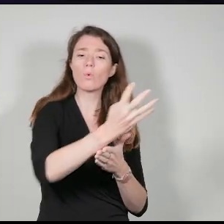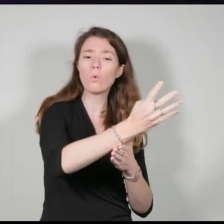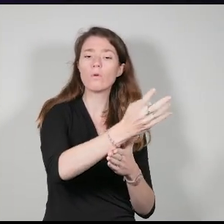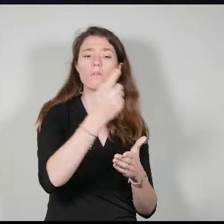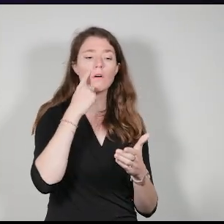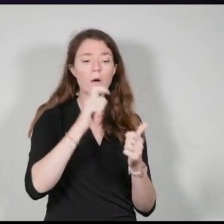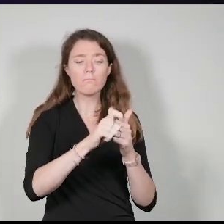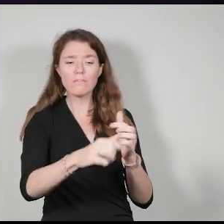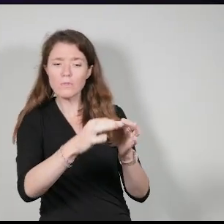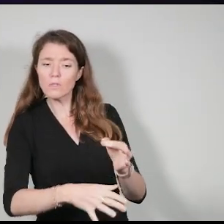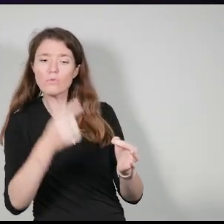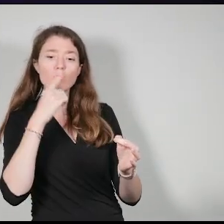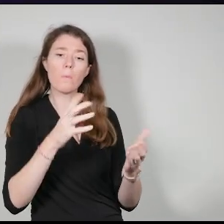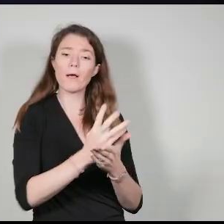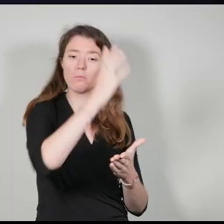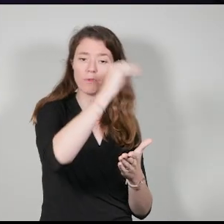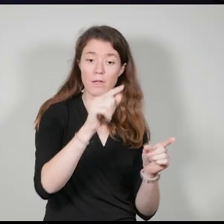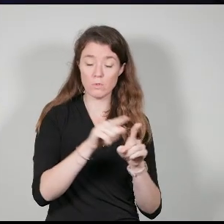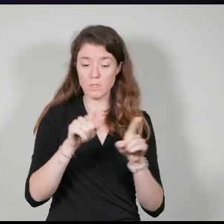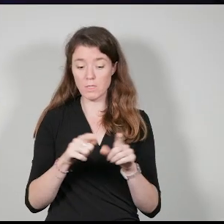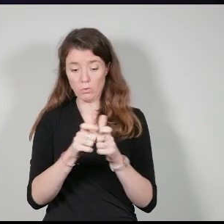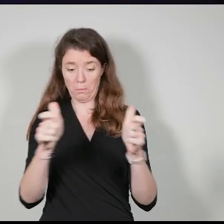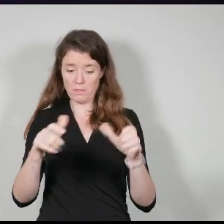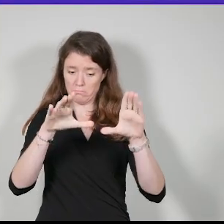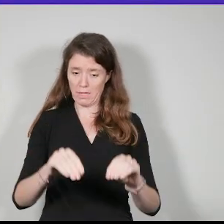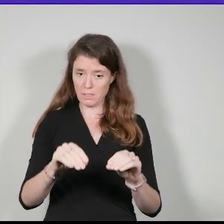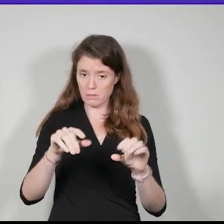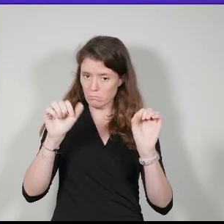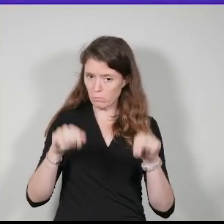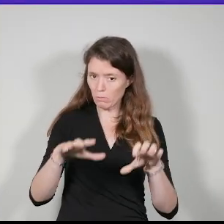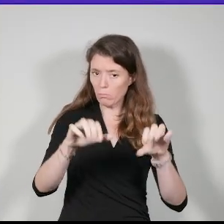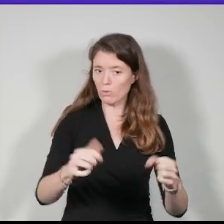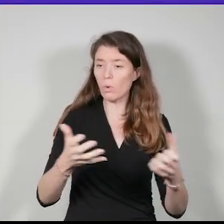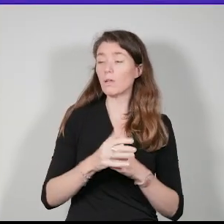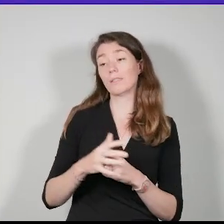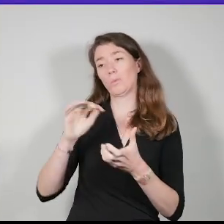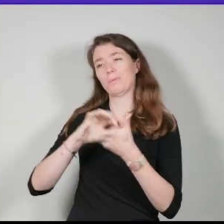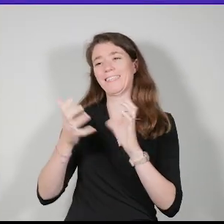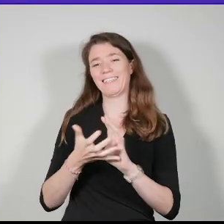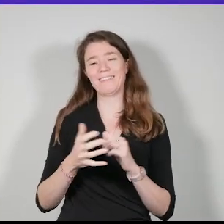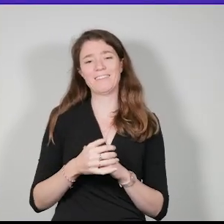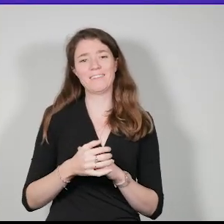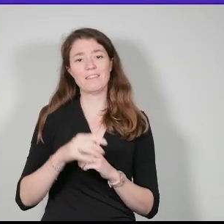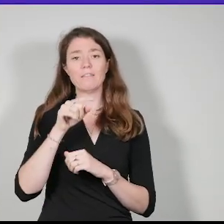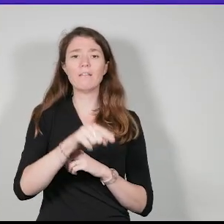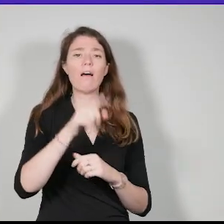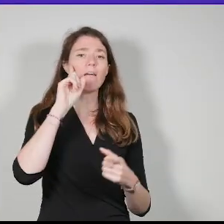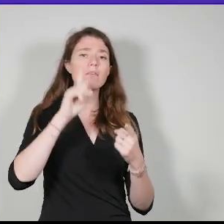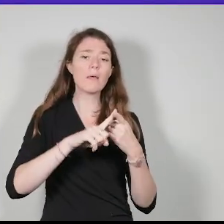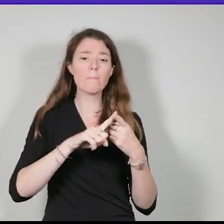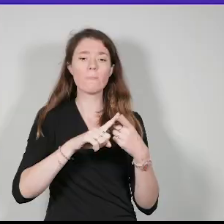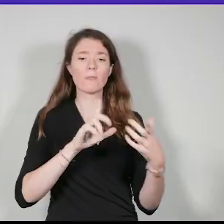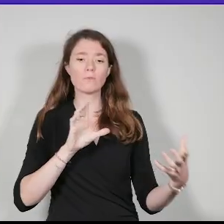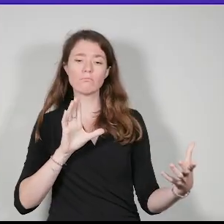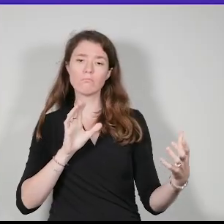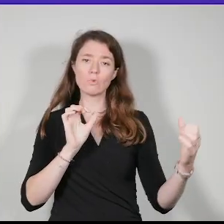parcours professionnels, mais pour voir aussi la place que les entreprises peuvent prendre. C'est compliqué. Cette histoire de la conciliation, je trouve